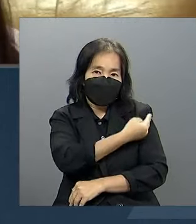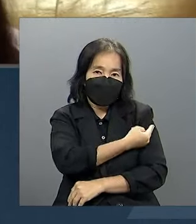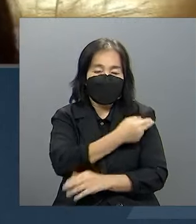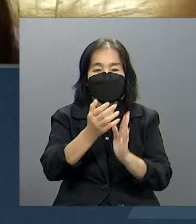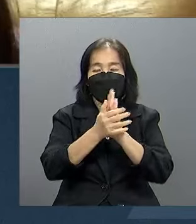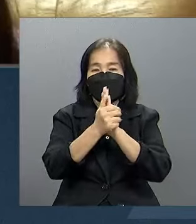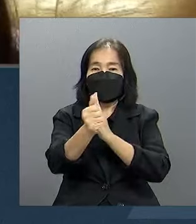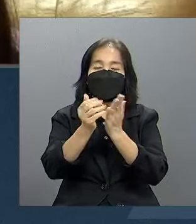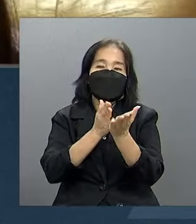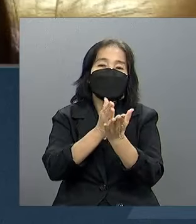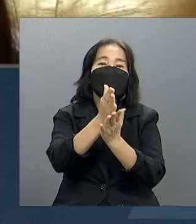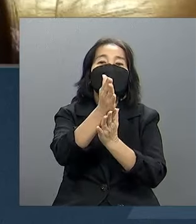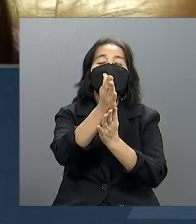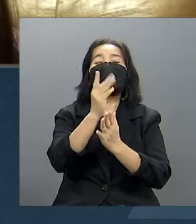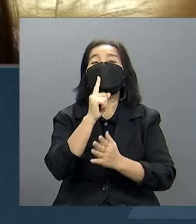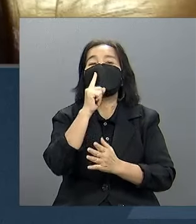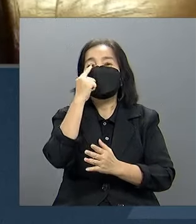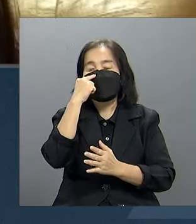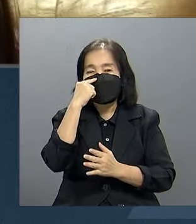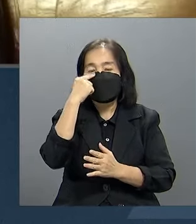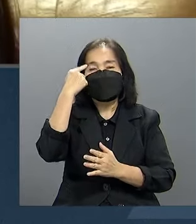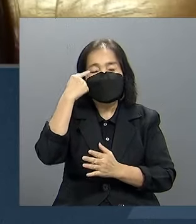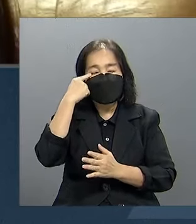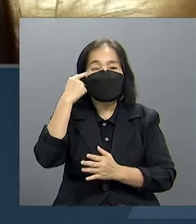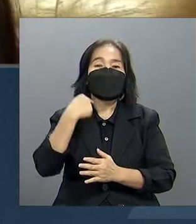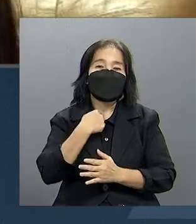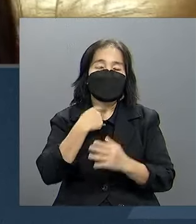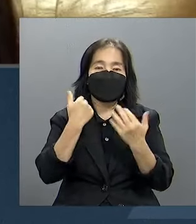คะหรือว่าคุณหมอกิฟต์ค่ะที่มาให้คำแนะนำดีๆวันนี้ด้วยนะคะขอบ